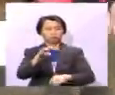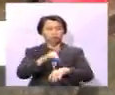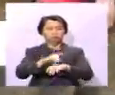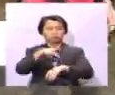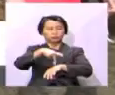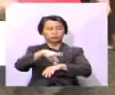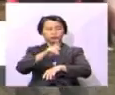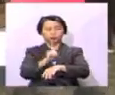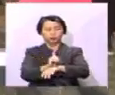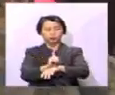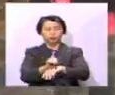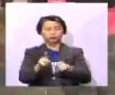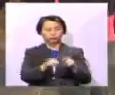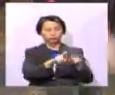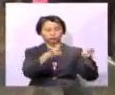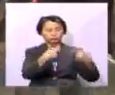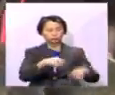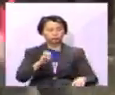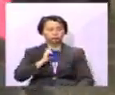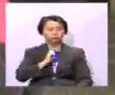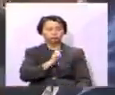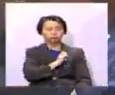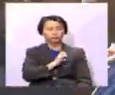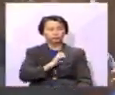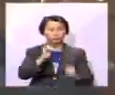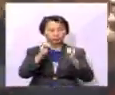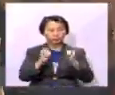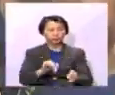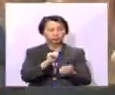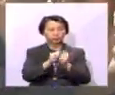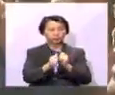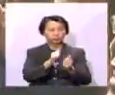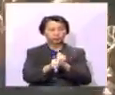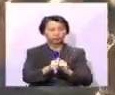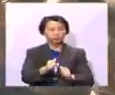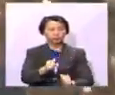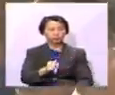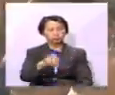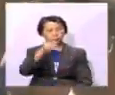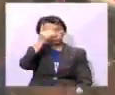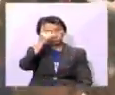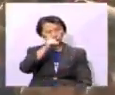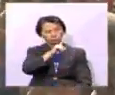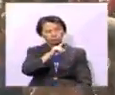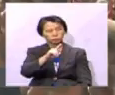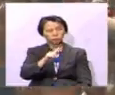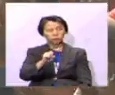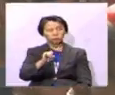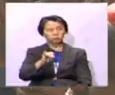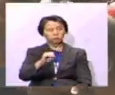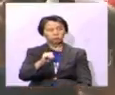Dickson. Turut hadir Exco Modal Insan Belia dan Sukan Negeri 9, Datuk Zaiful Bahri